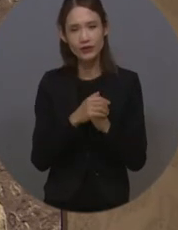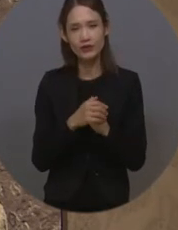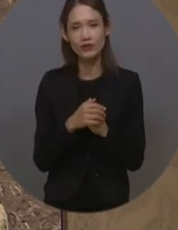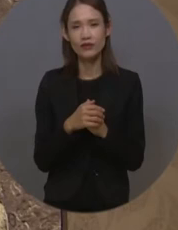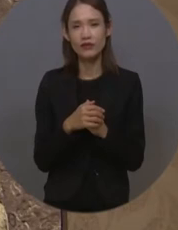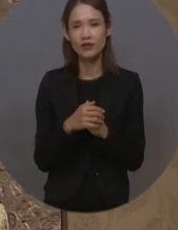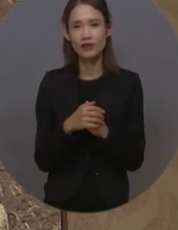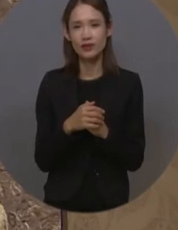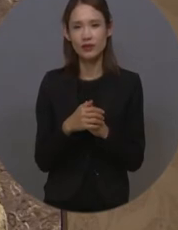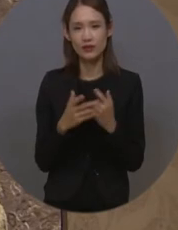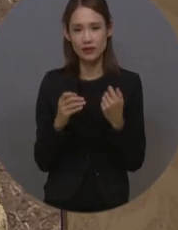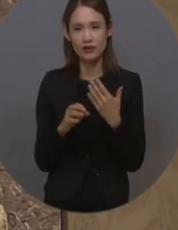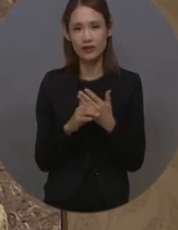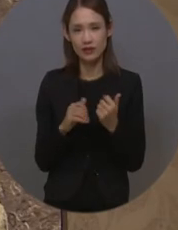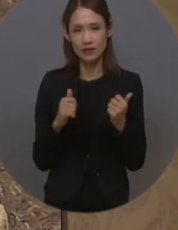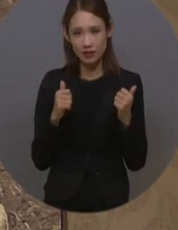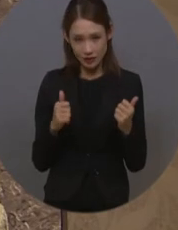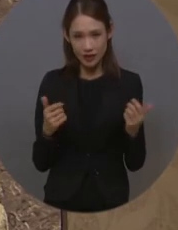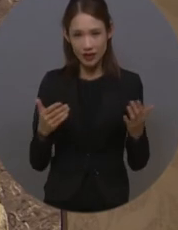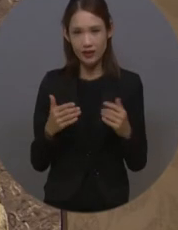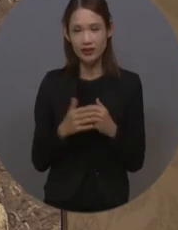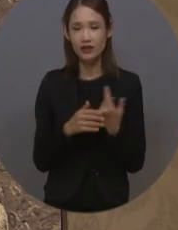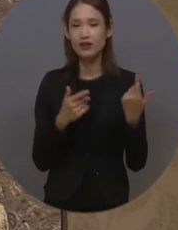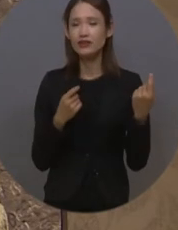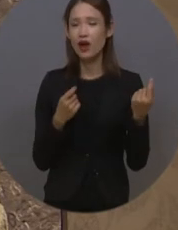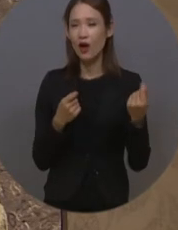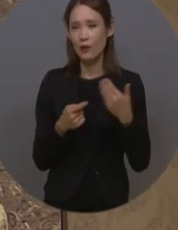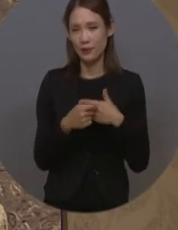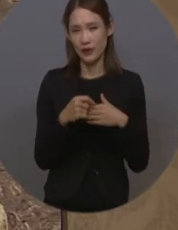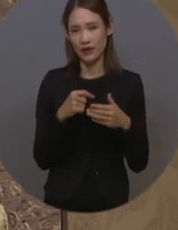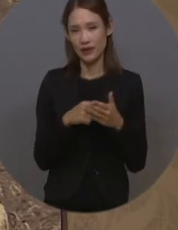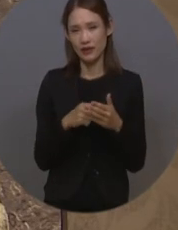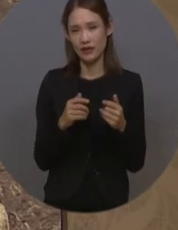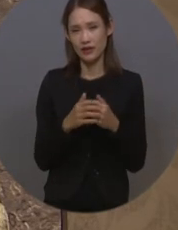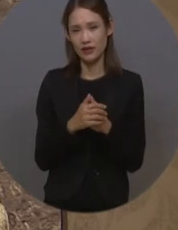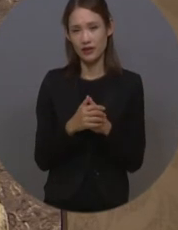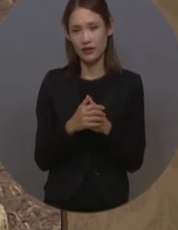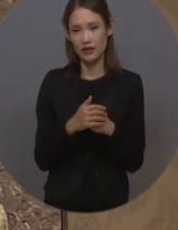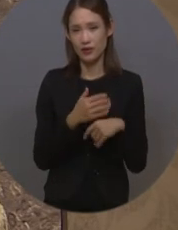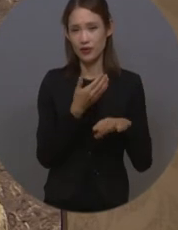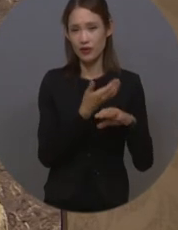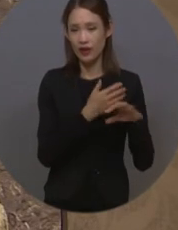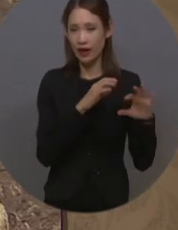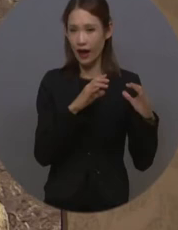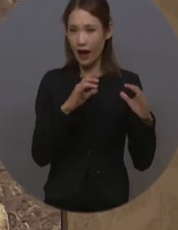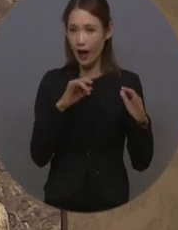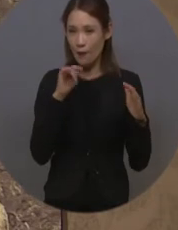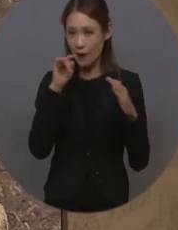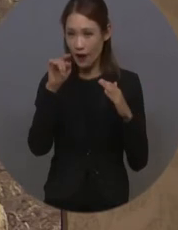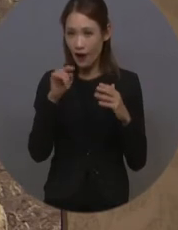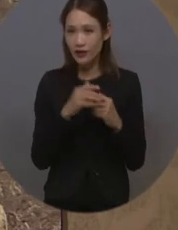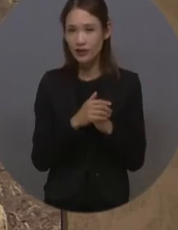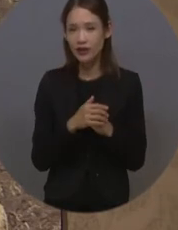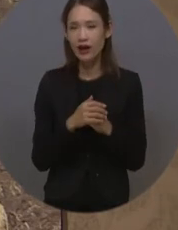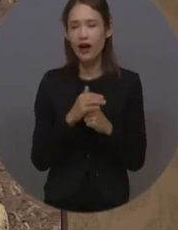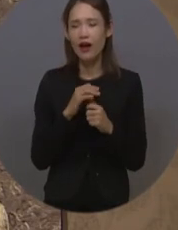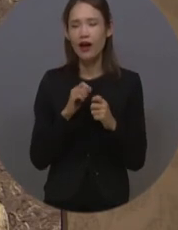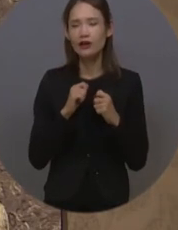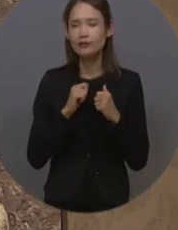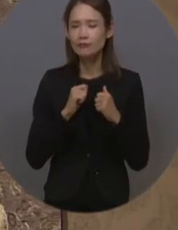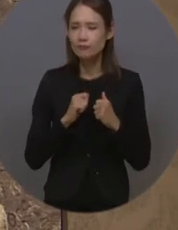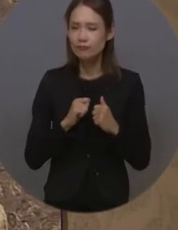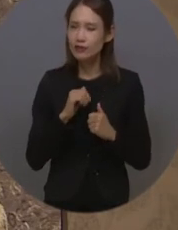아, 진짜 그렇다면 열심히 해야 되겠구나. 저런 마음이라면. 그리고 또 해외에서 계속 벼르고